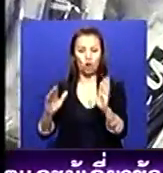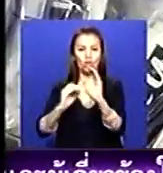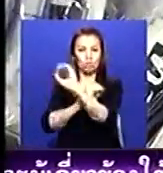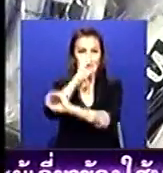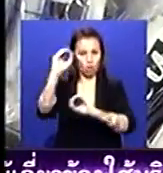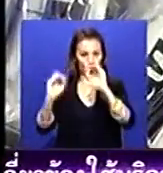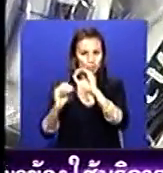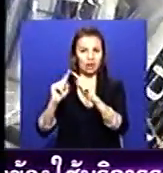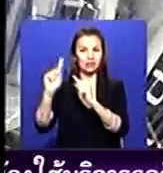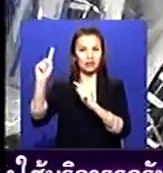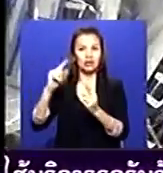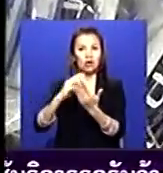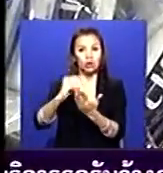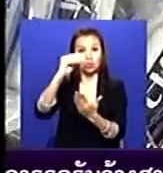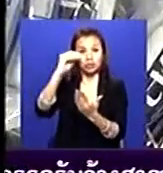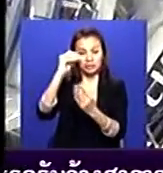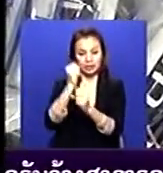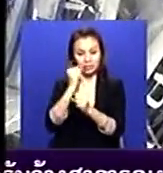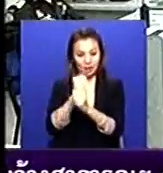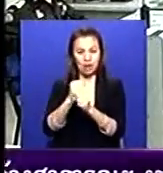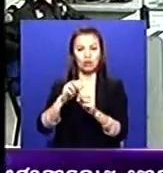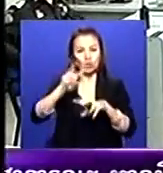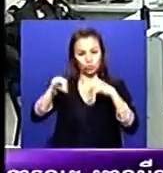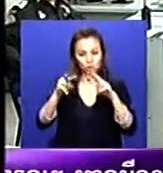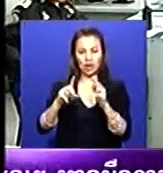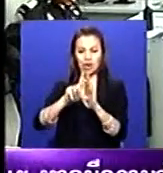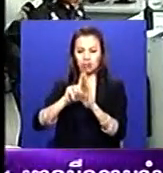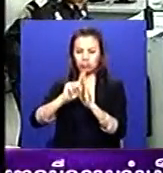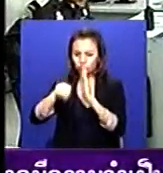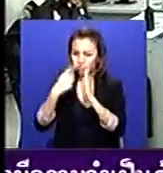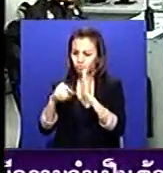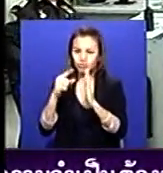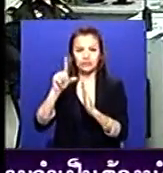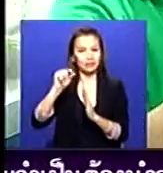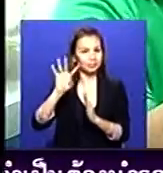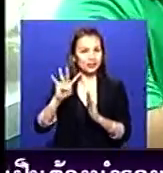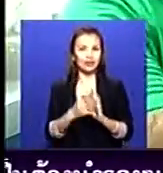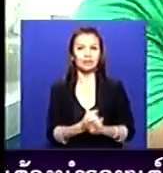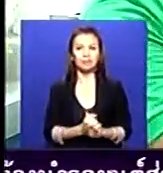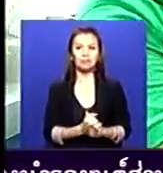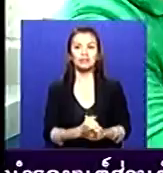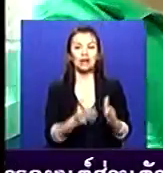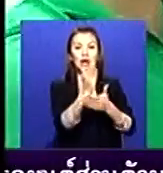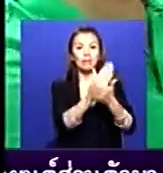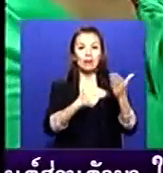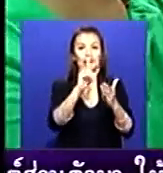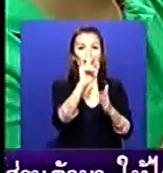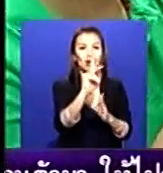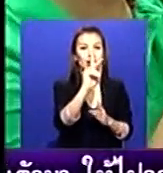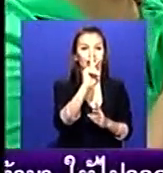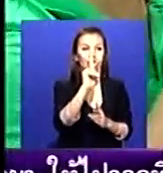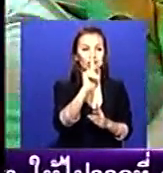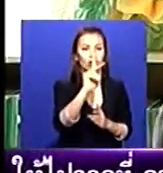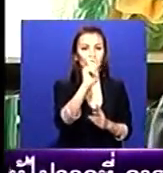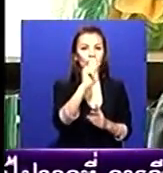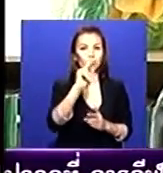ดและมีเจ้าหน้าที่เฝ้าตลอด24ชั่วโมงเช่นเดียวกับเขตบางกอกใหญ่นางสาวพรทิพย์วัชรินทร์ดิลกผู้อำนวย